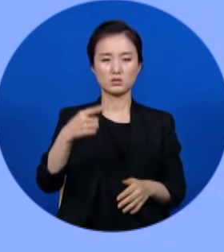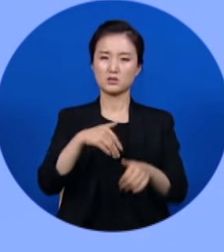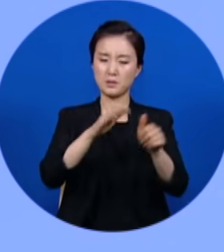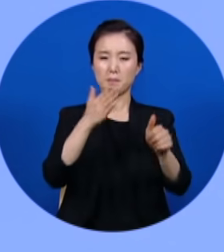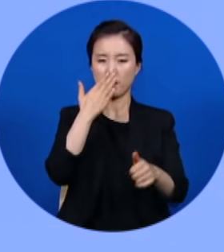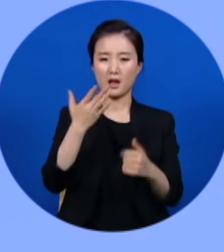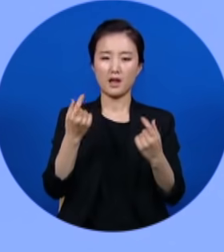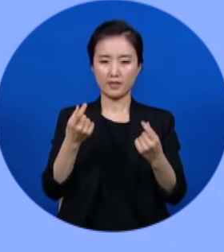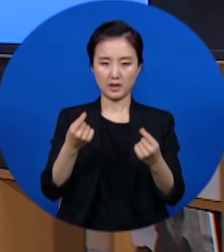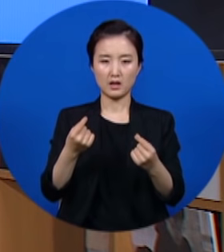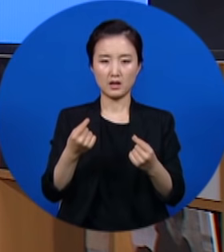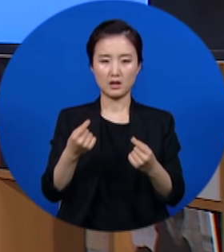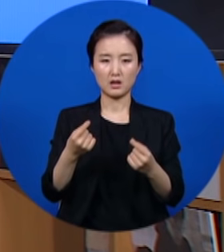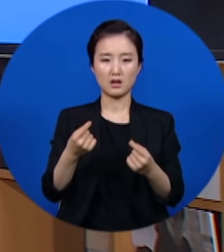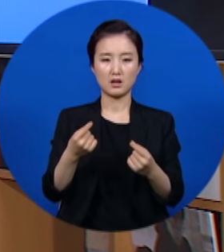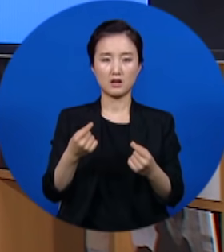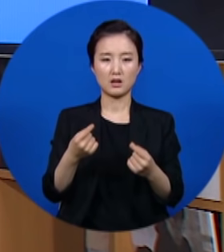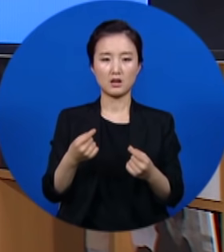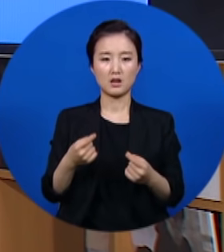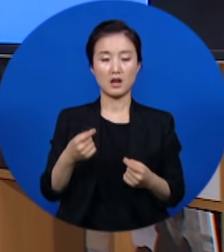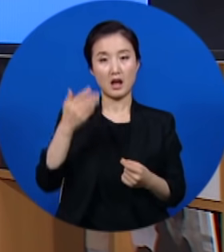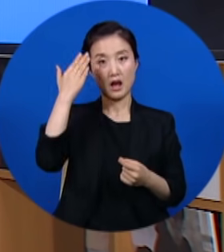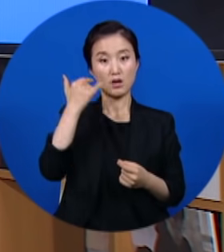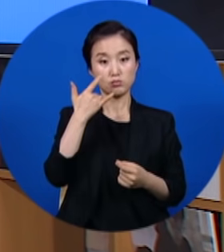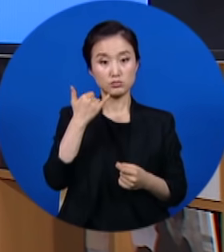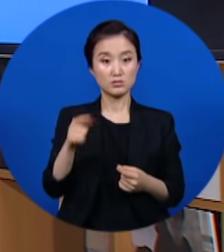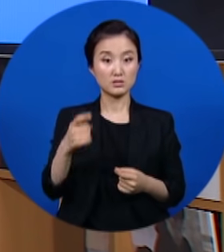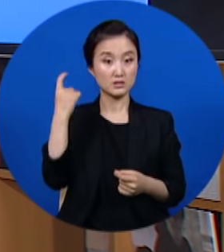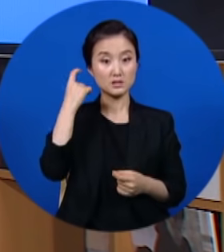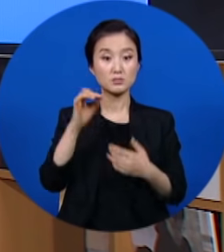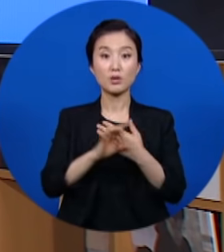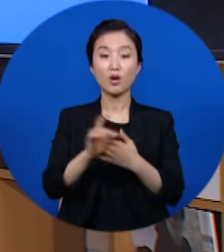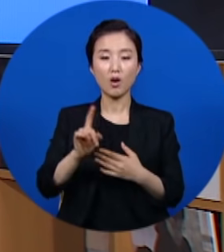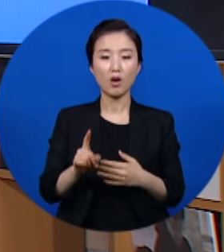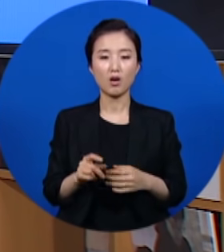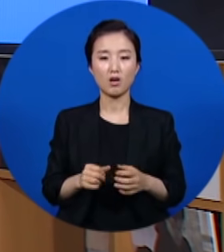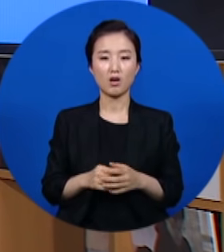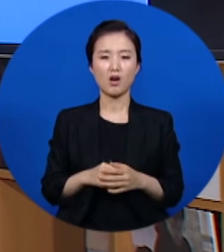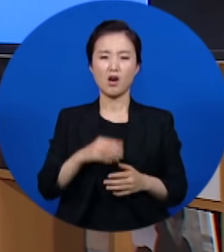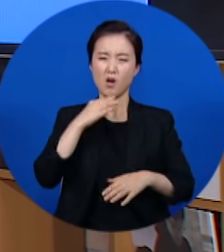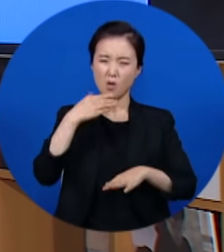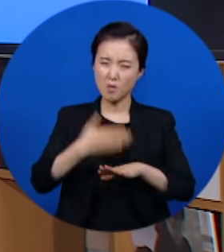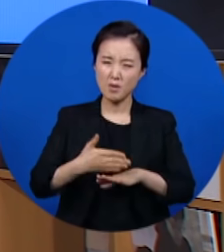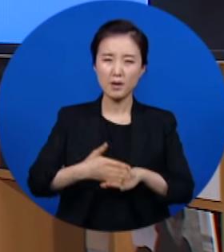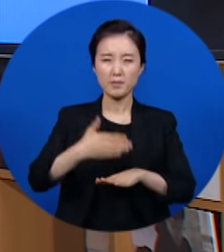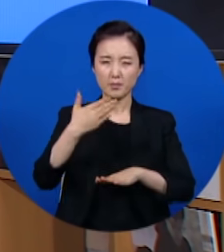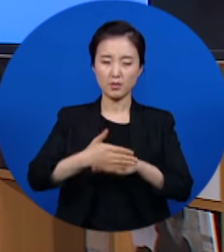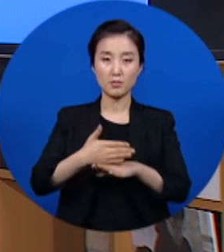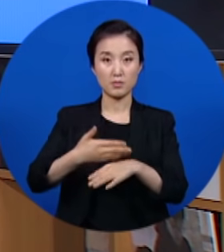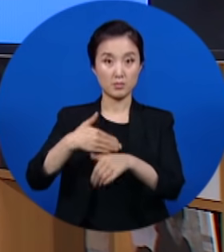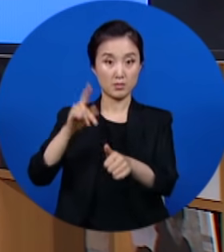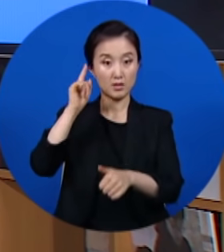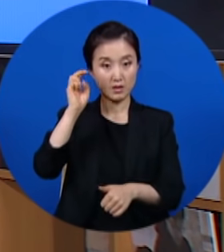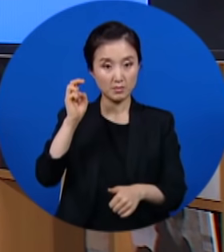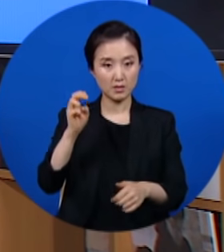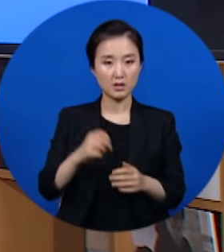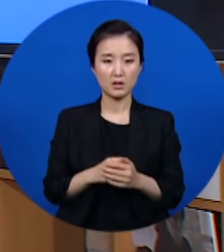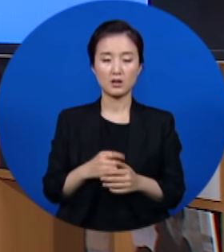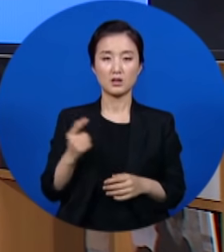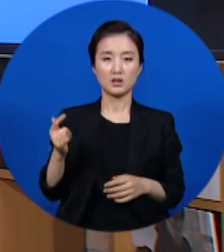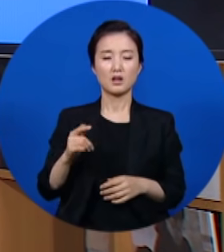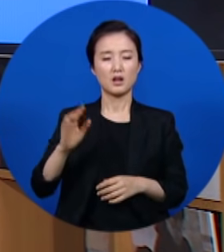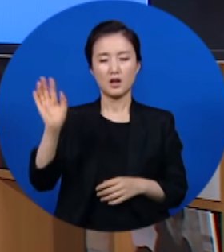가나다라 저를 포함해서 우리나라 부모들이 그 말 들으면 요 절 수백 바라고 보내 겠지요 너 2분은 정중하게